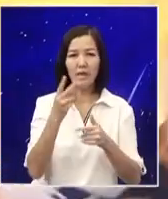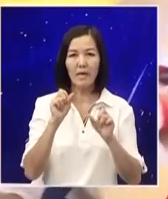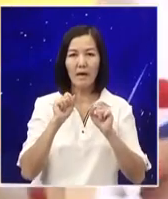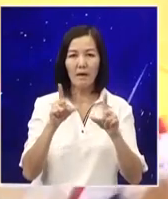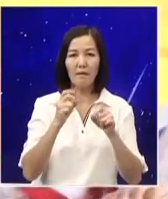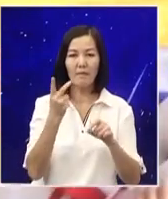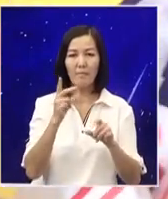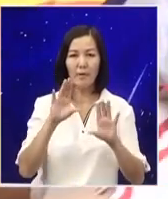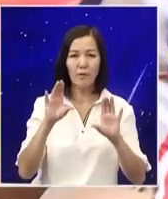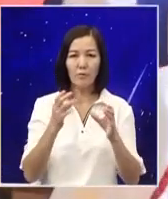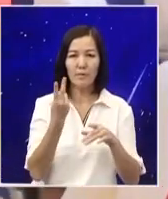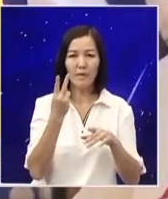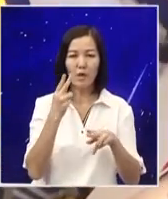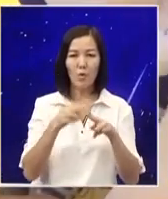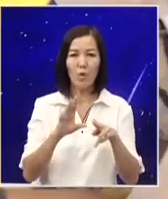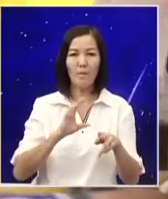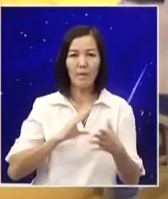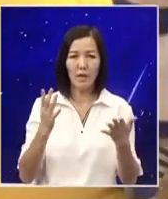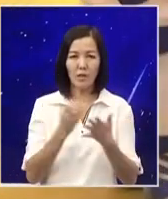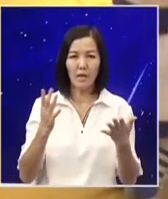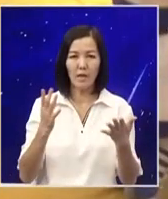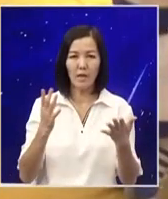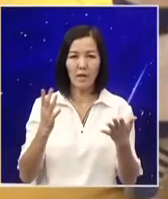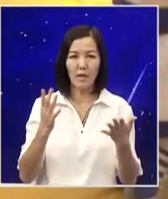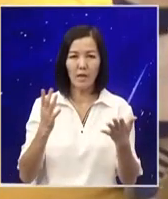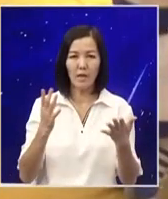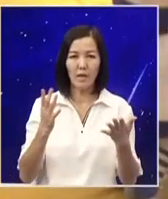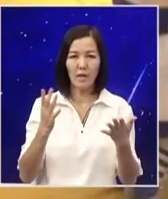2 алтын, 1 күміш және 2 қола медальді жеңіп алып